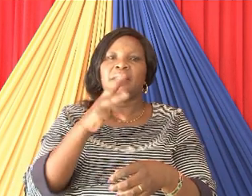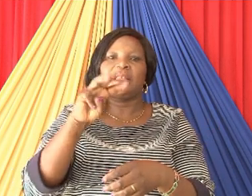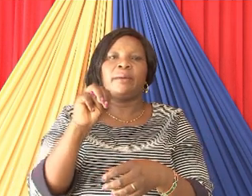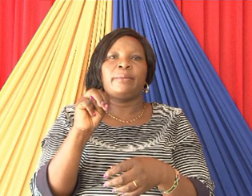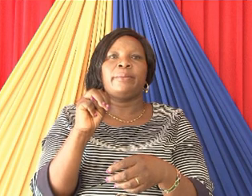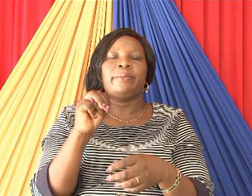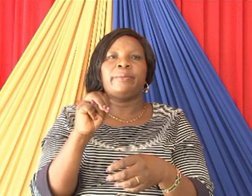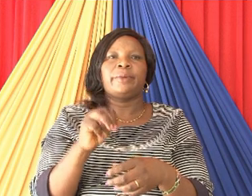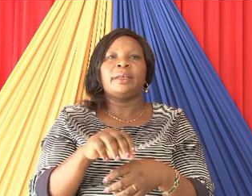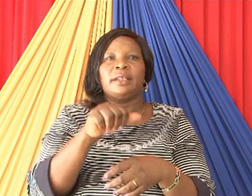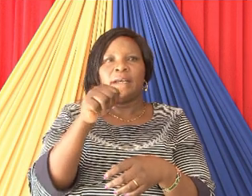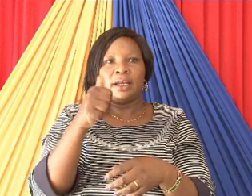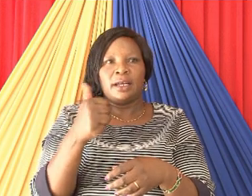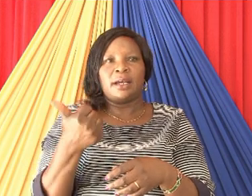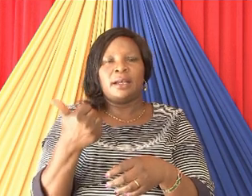Nyingine zikaanguka penye